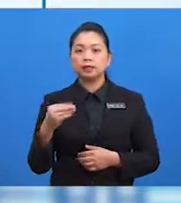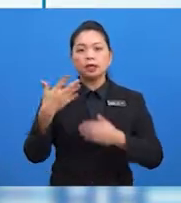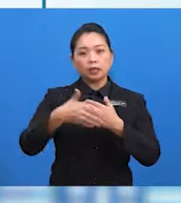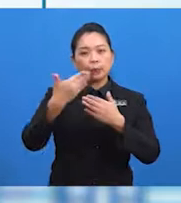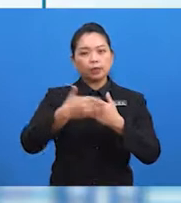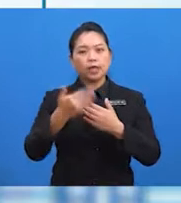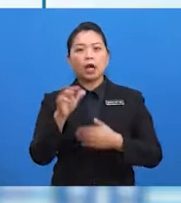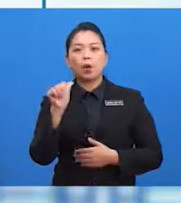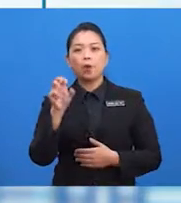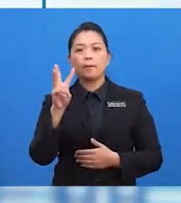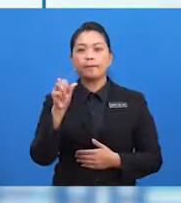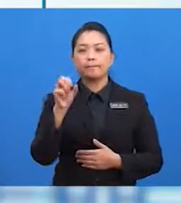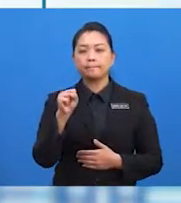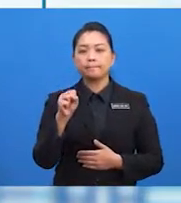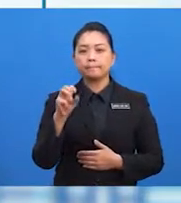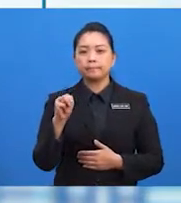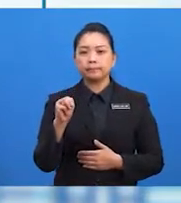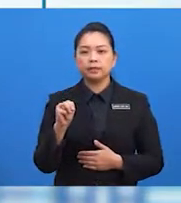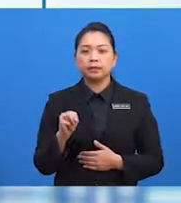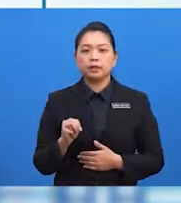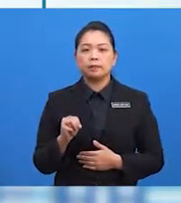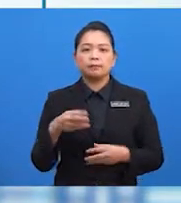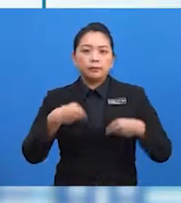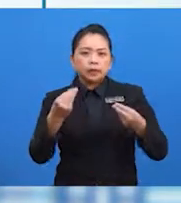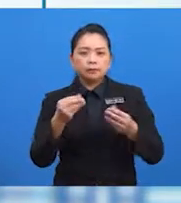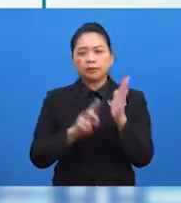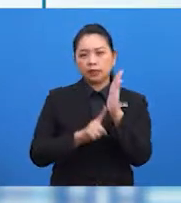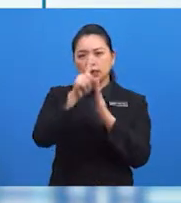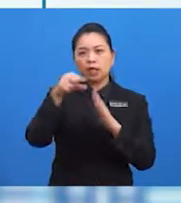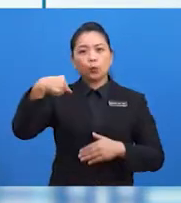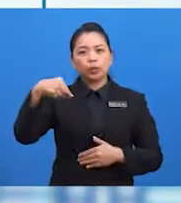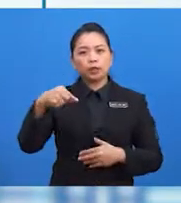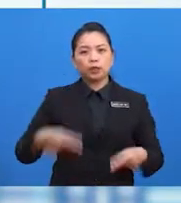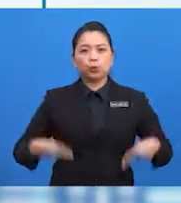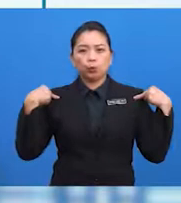untuk meningkatkan kualiti hidup rakyat dan pendapatan negara.